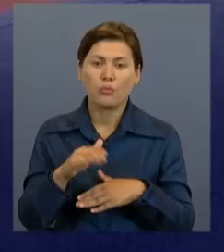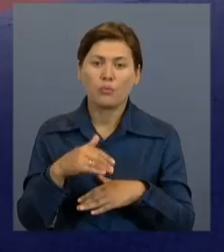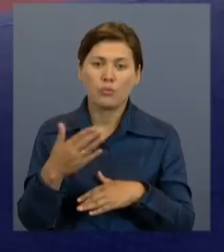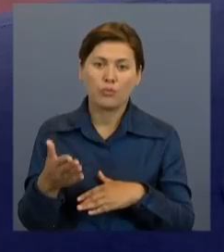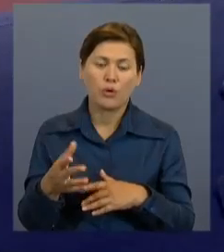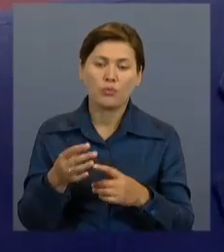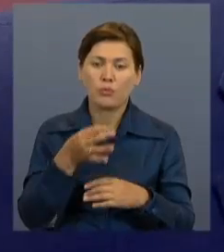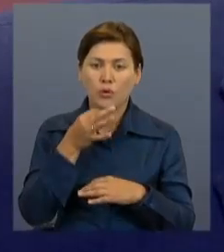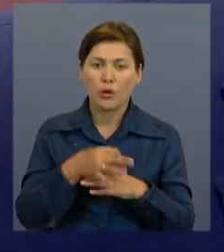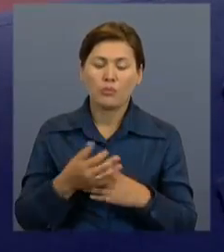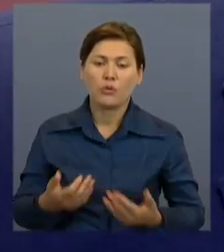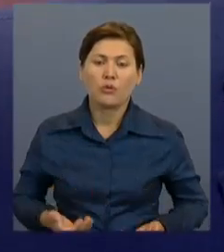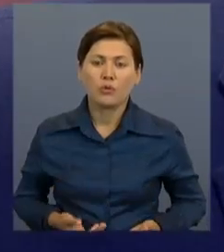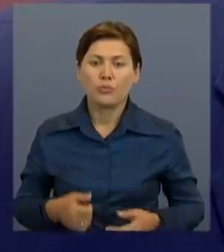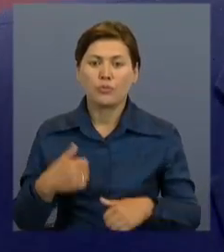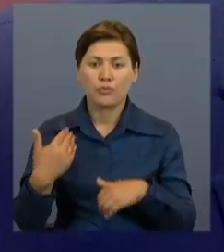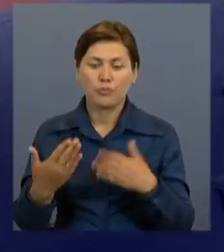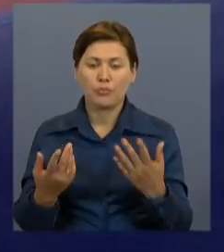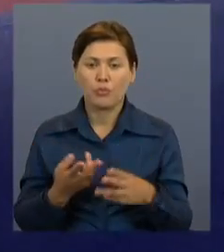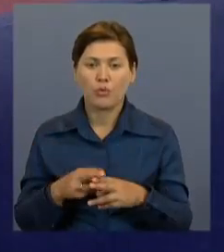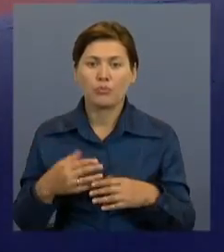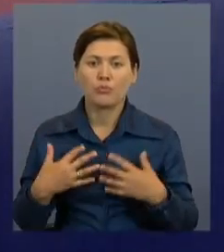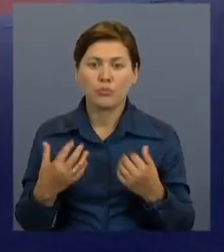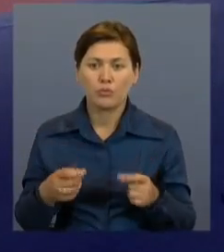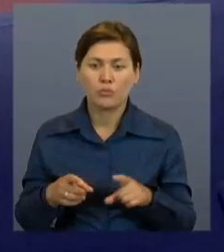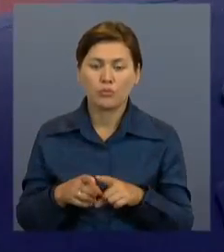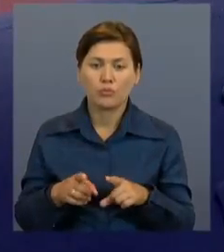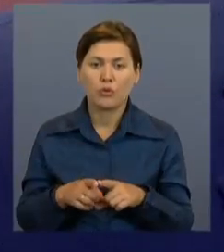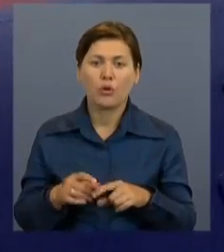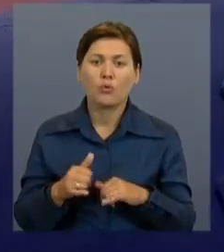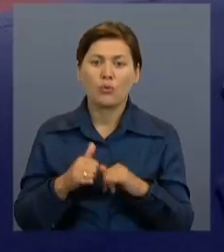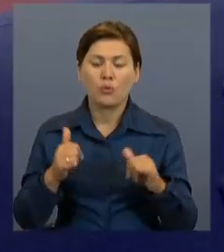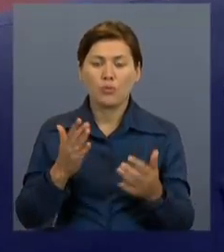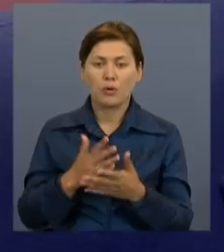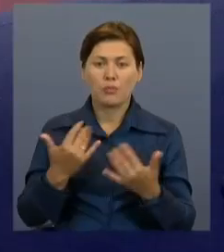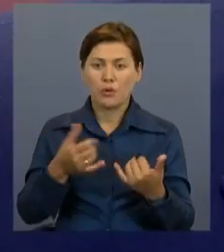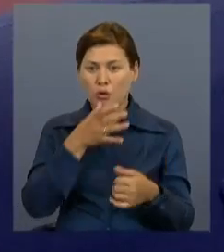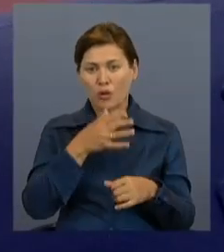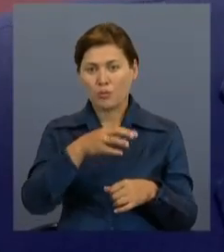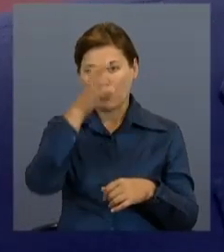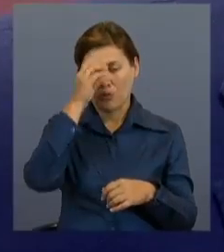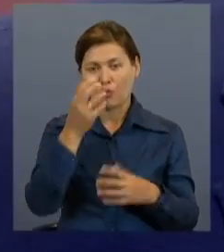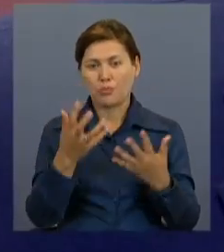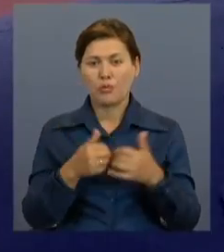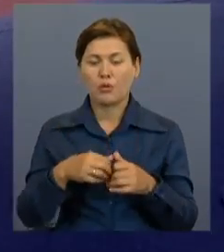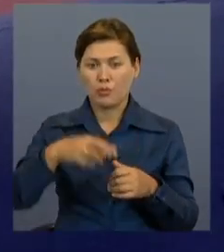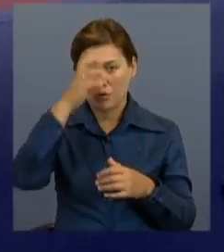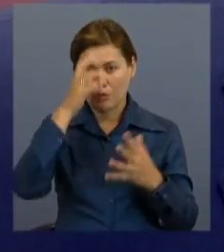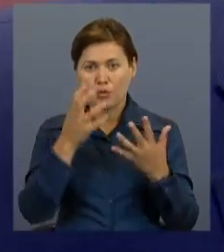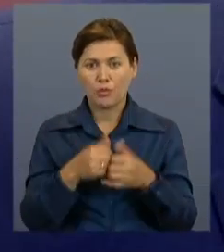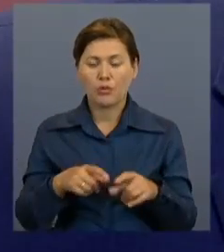жауапкершілікті тұрғындардың тарапынан денсаулығына ұлғайту. Бүгінгі таңда бюджеттің есебінен, мемлекеттің